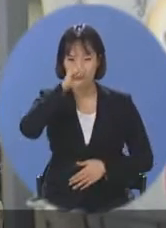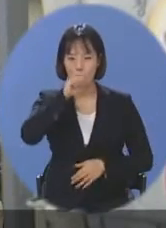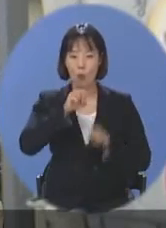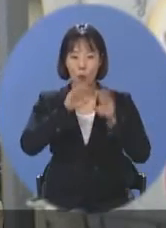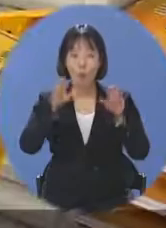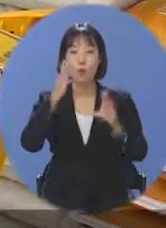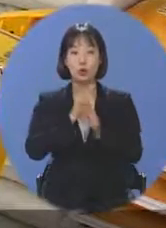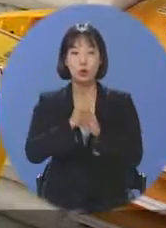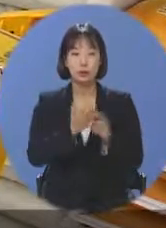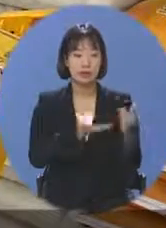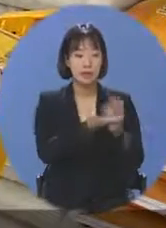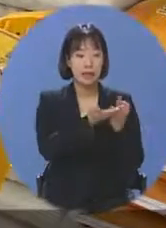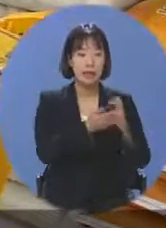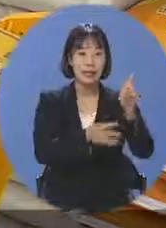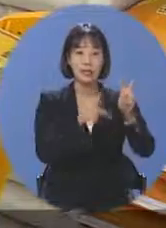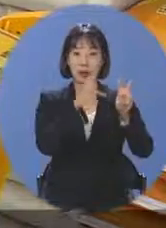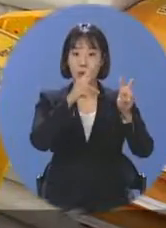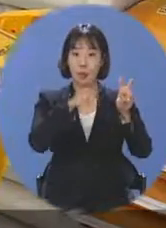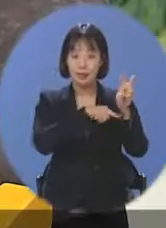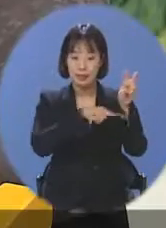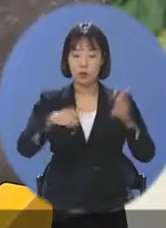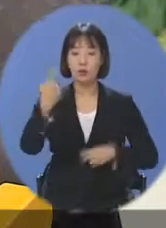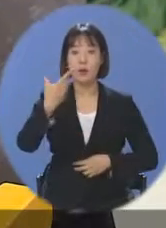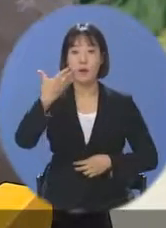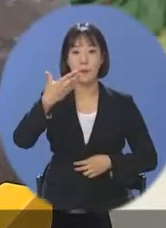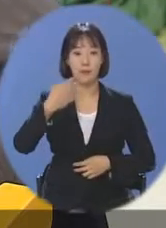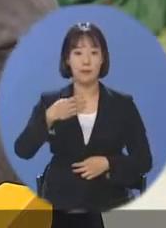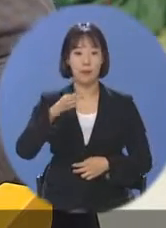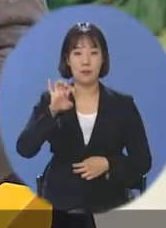입점됐다면서 20kg 기준 1000포대를 판매할